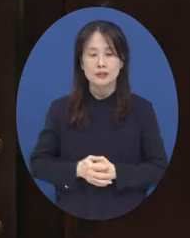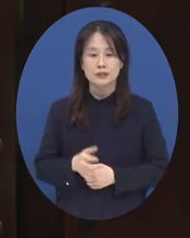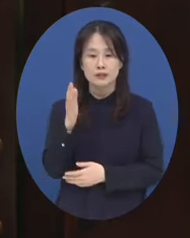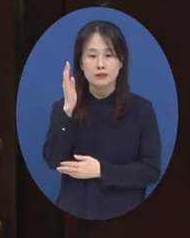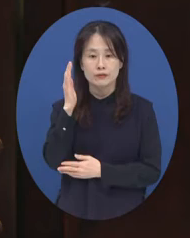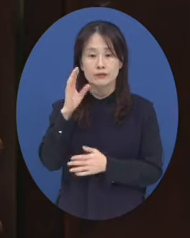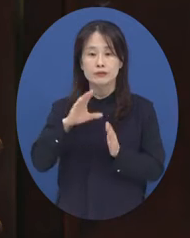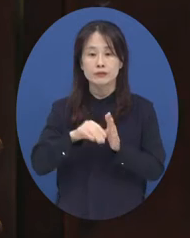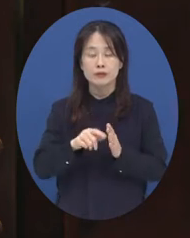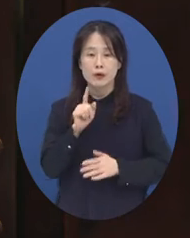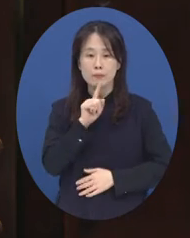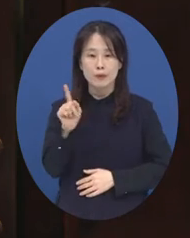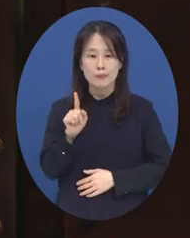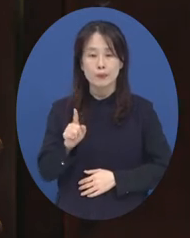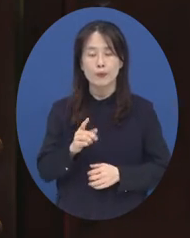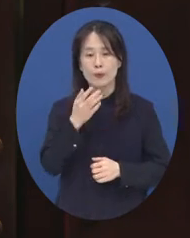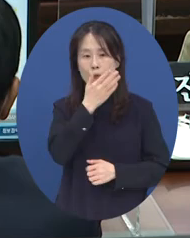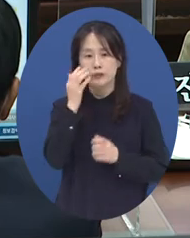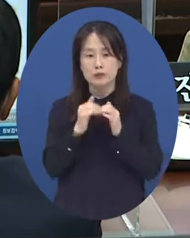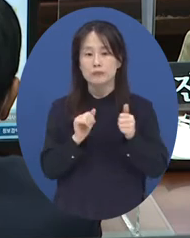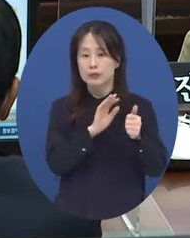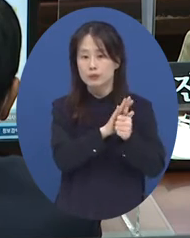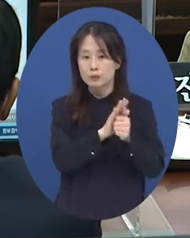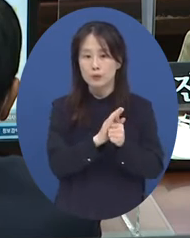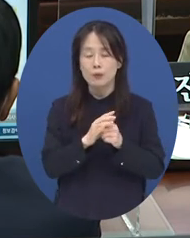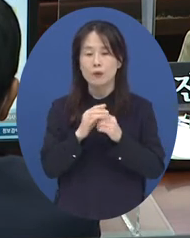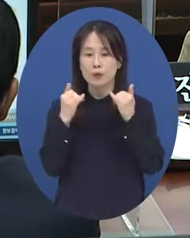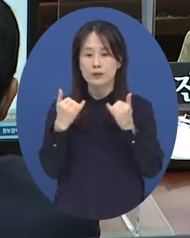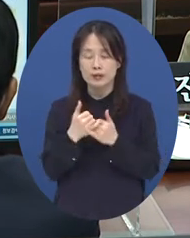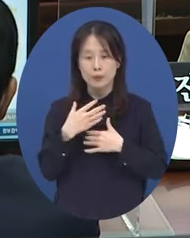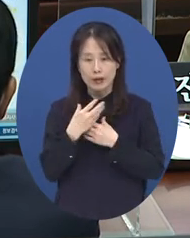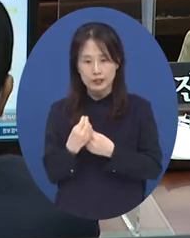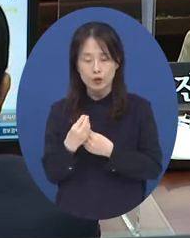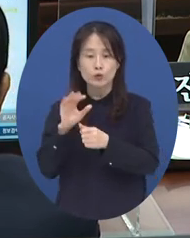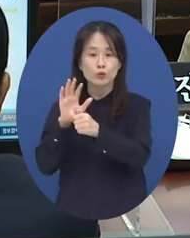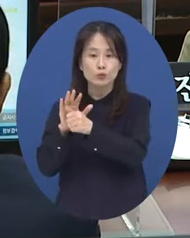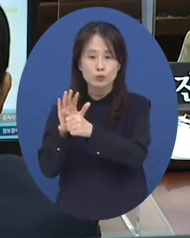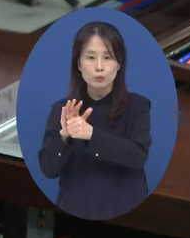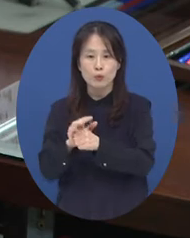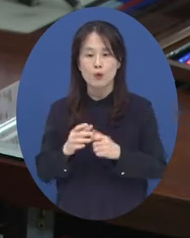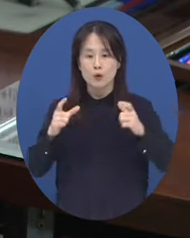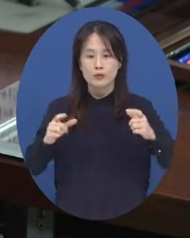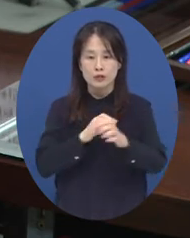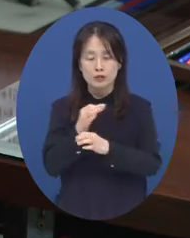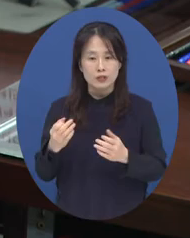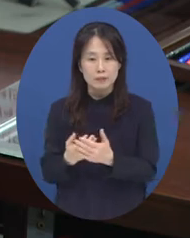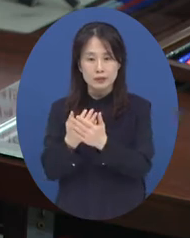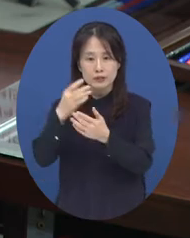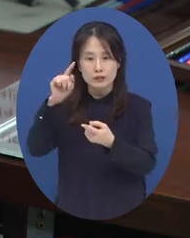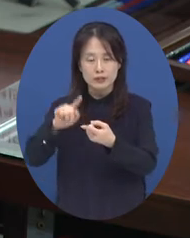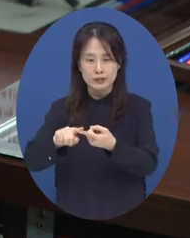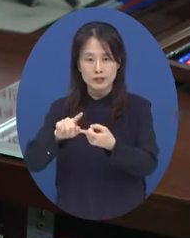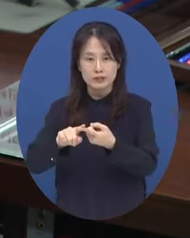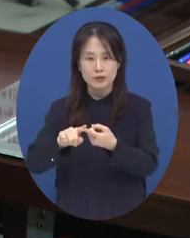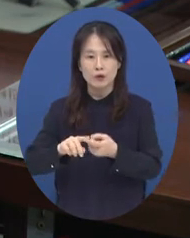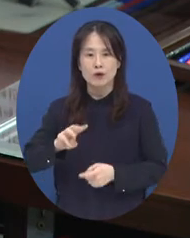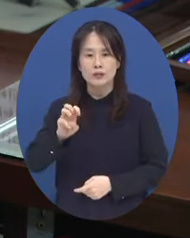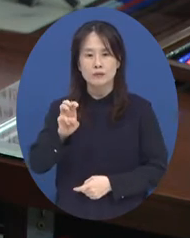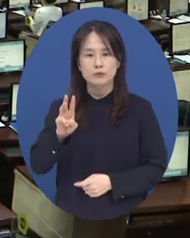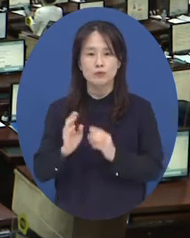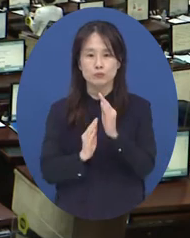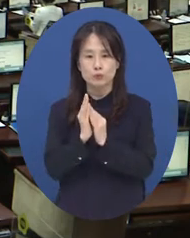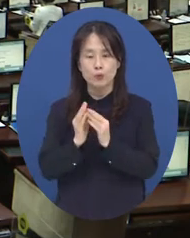지사는 시정연설에서 청년층 지원과 사회안전망 확보 그리고 지역경제 활성화 등 에 방점을 둔